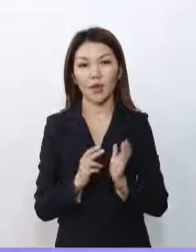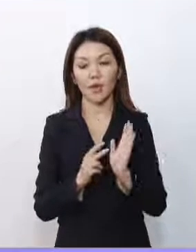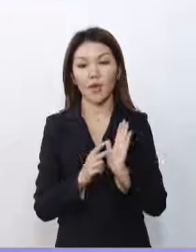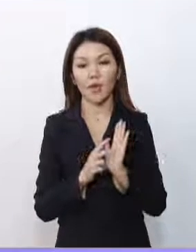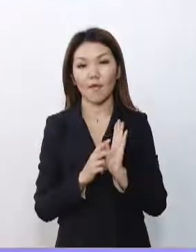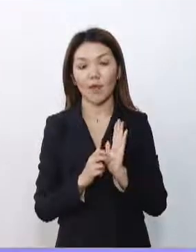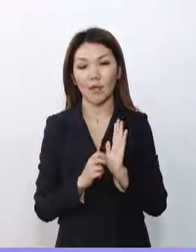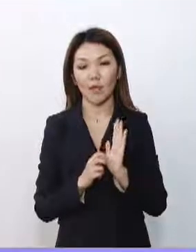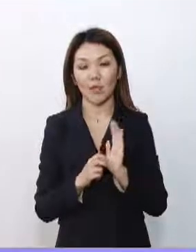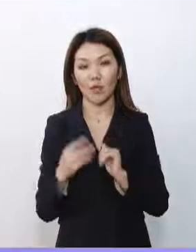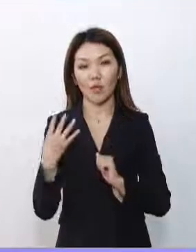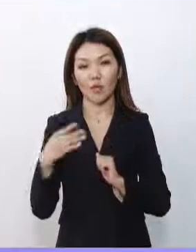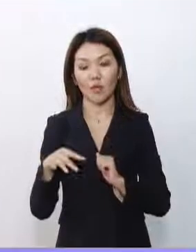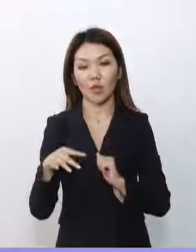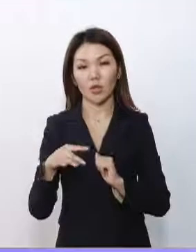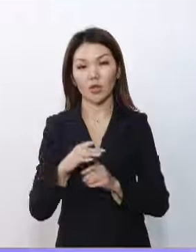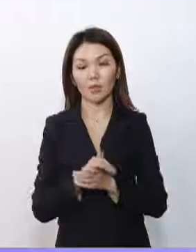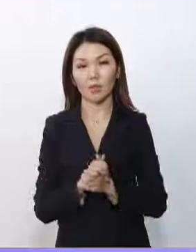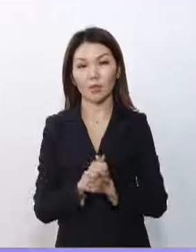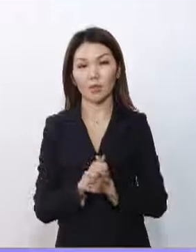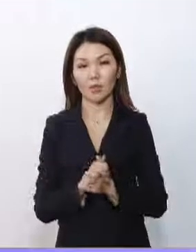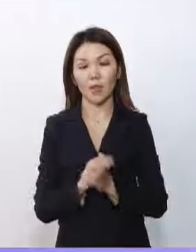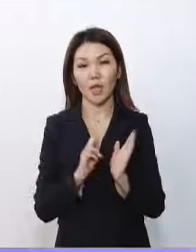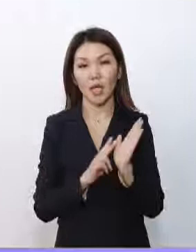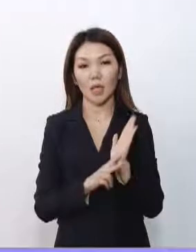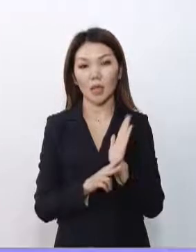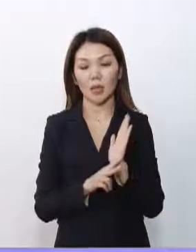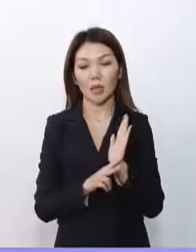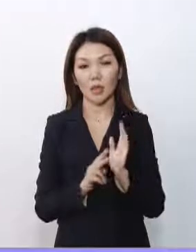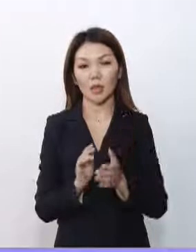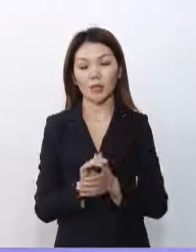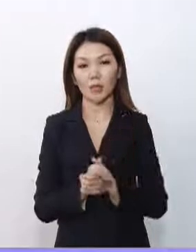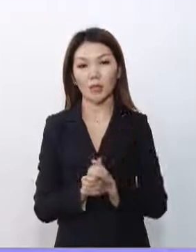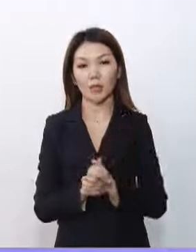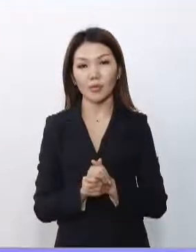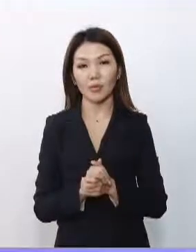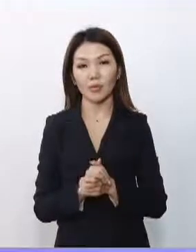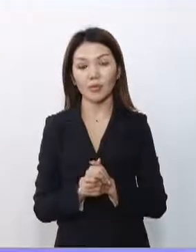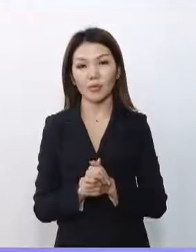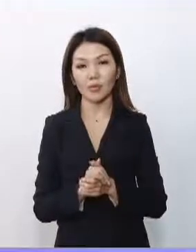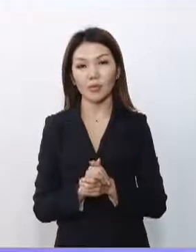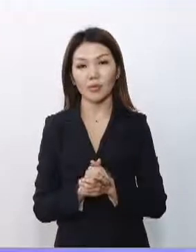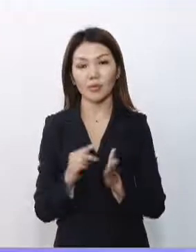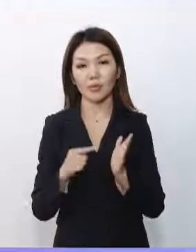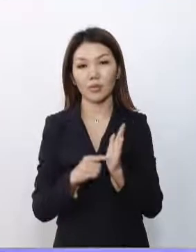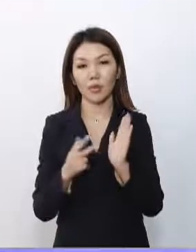890 70 увеличить 8 1